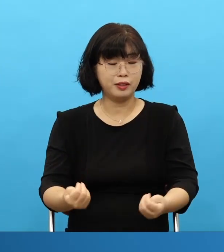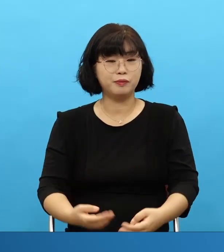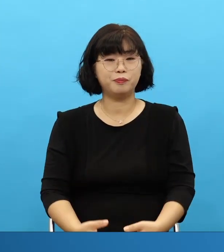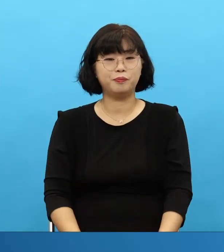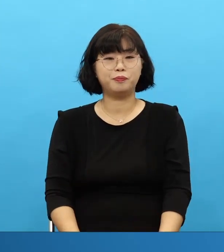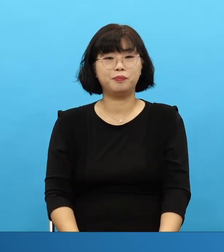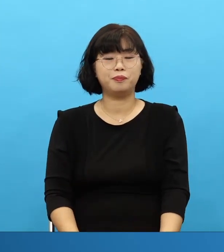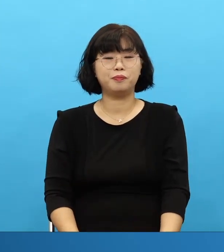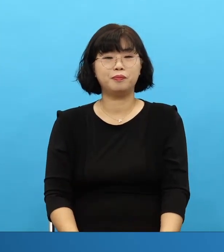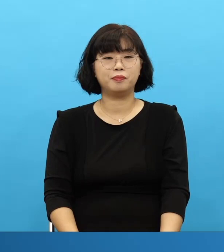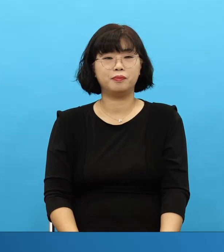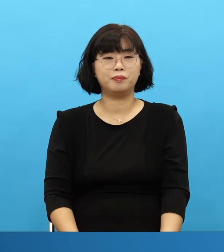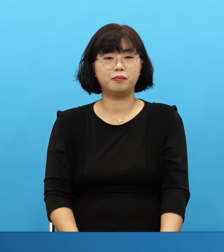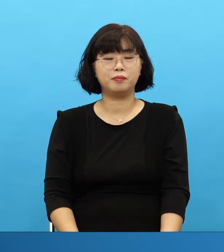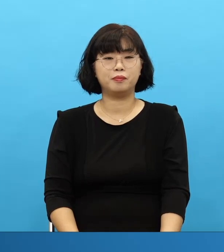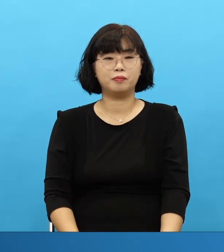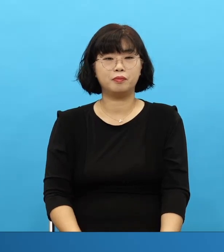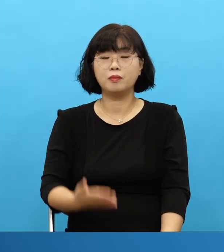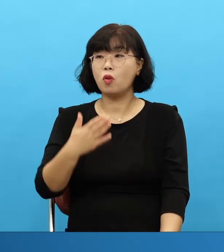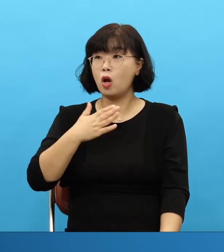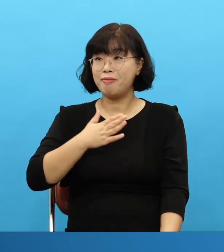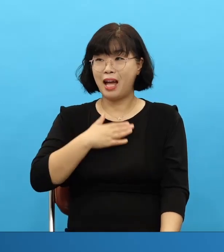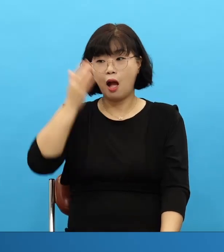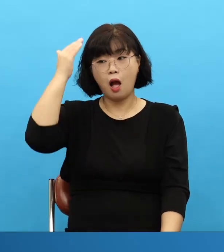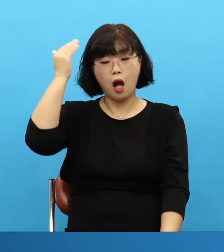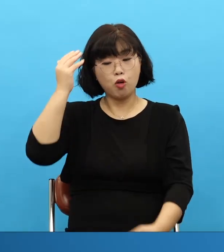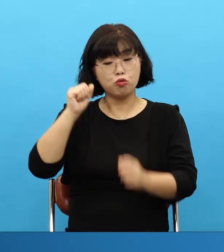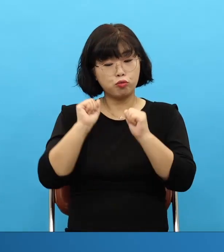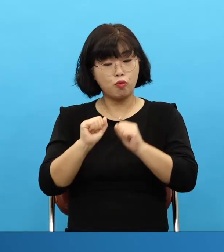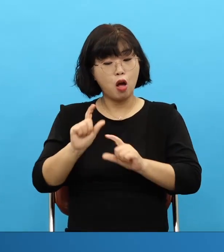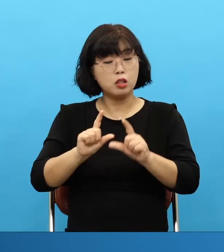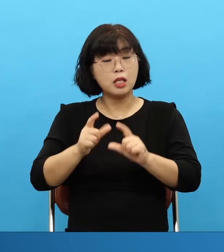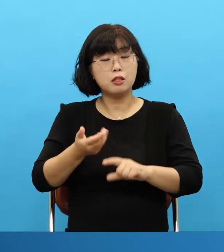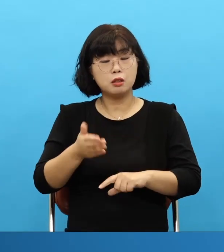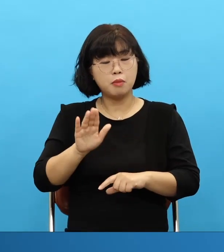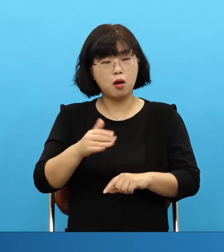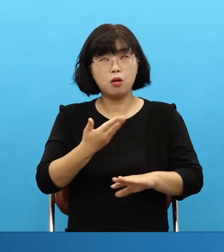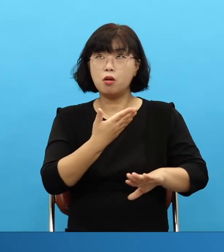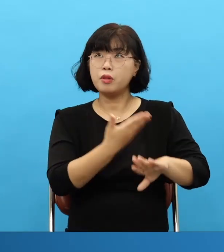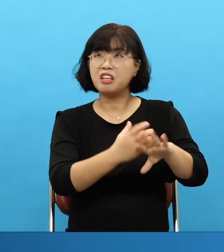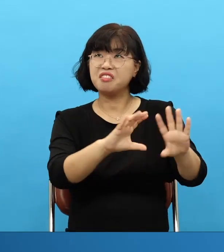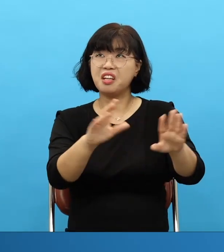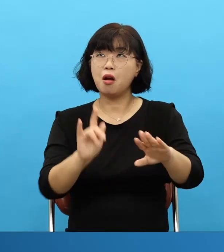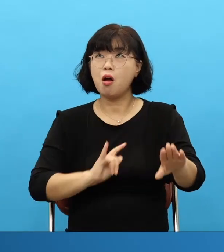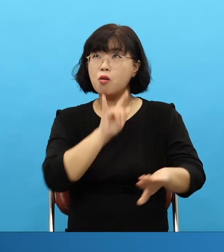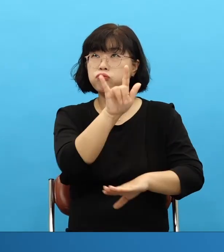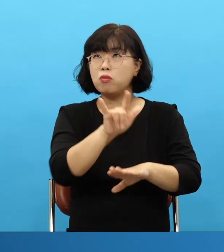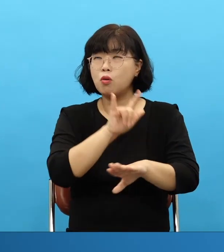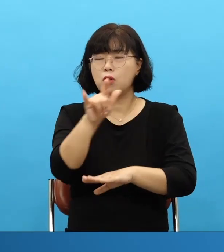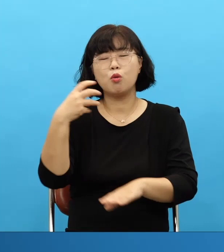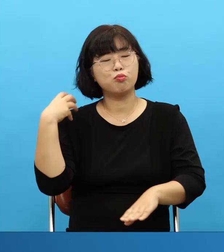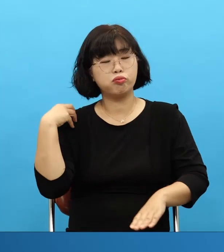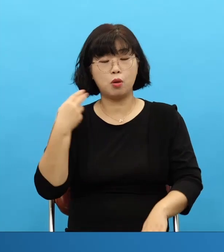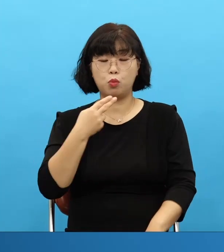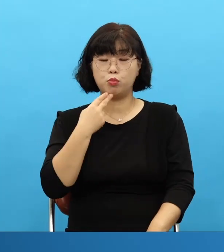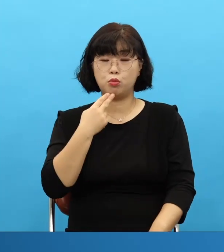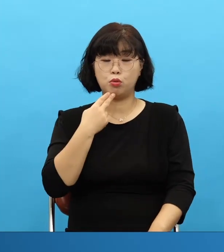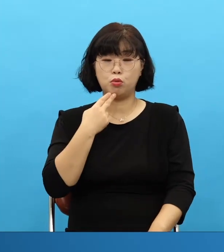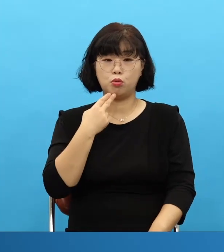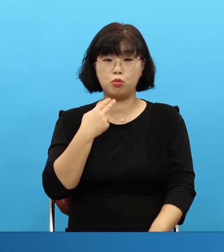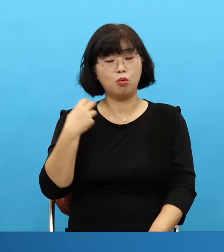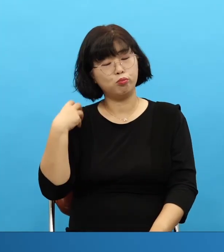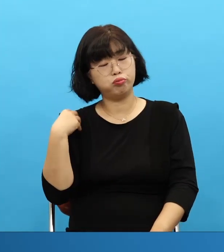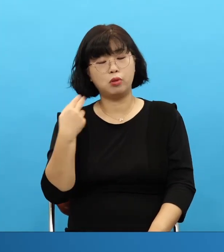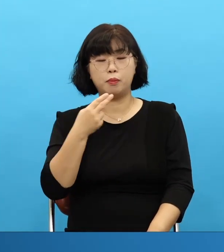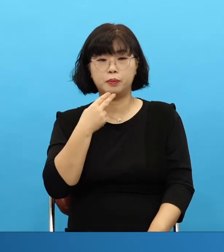on. 전혀 외국 간다는 생각이 없어요. But it doesn't strike me that I'm going overseas. 그러다 보니까 옛날에는 막 시차도